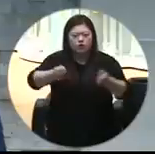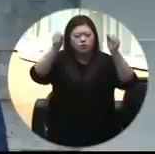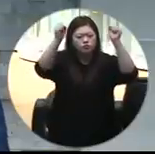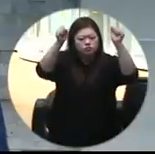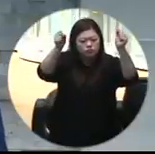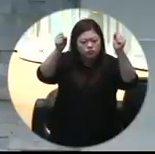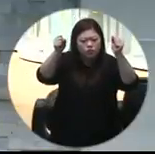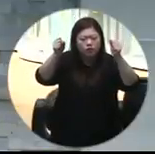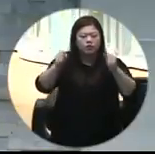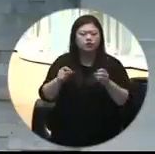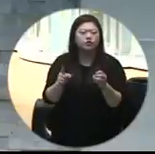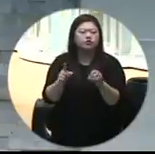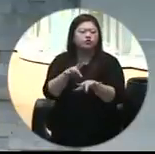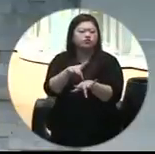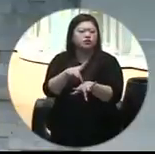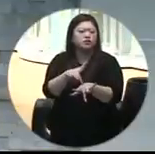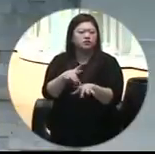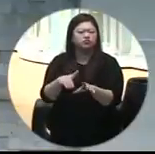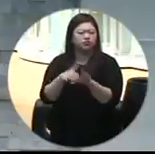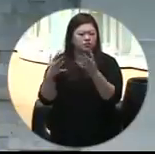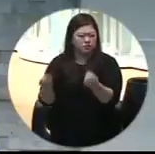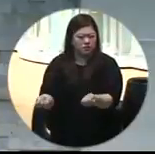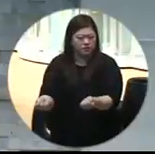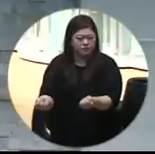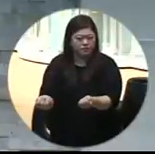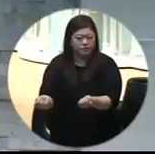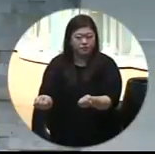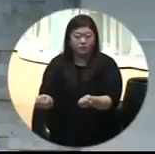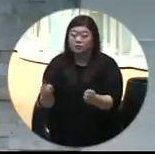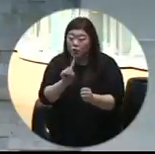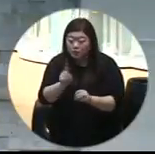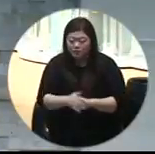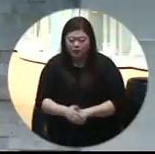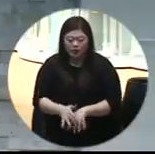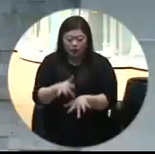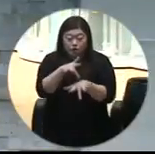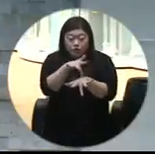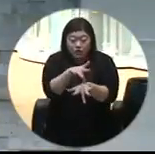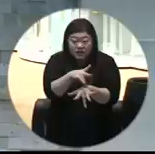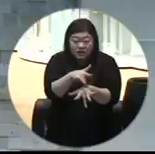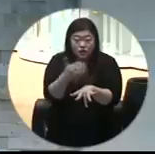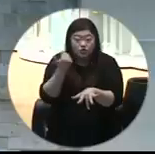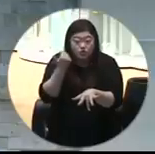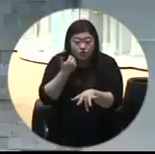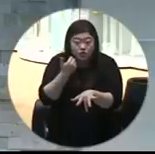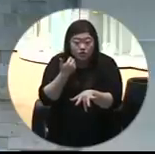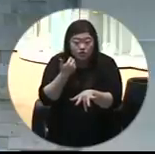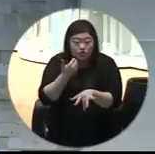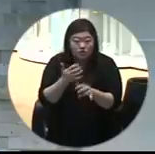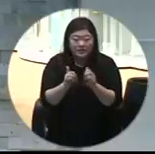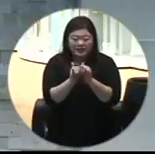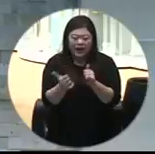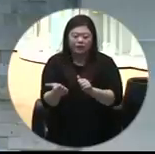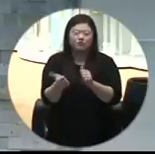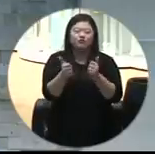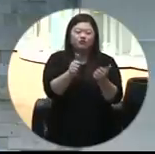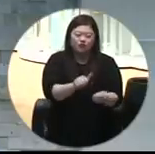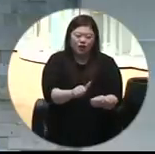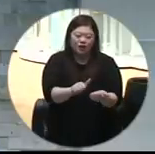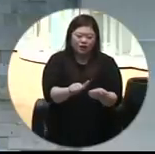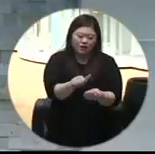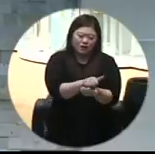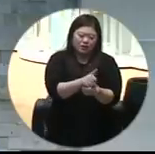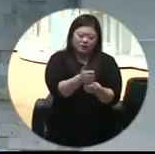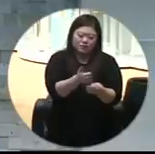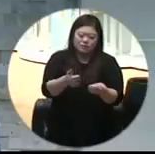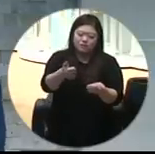가지고 있죠. 귀신은 죽은 사람의 영혼이라고 합니다. 사람이 이게